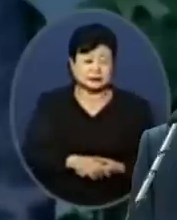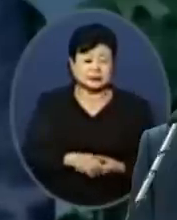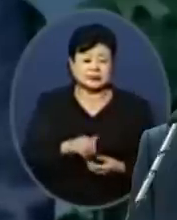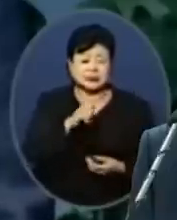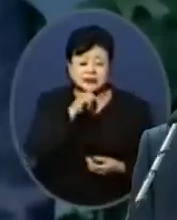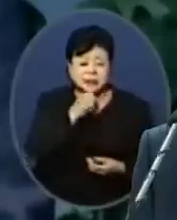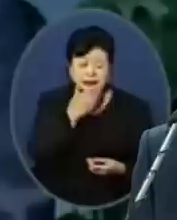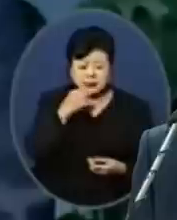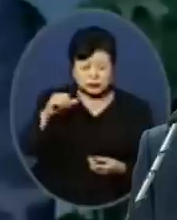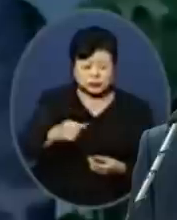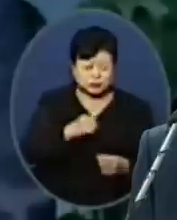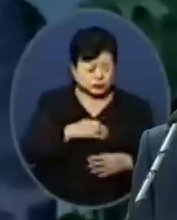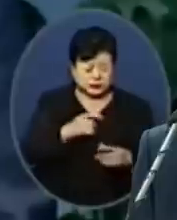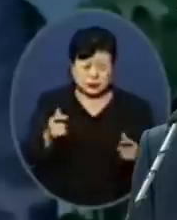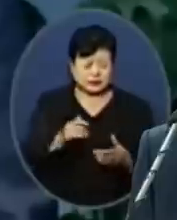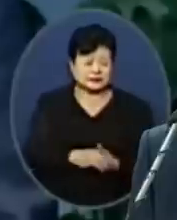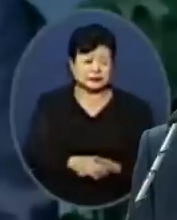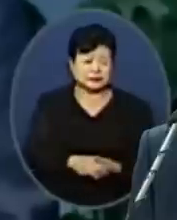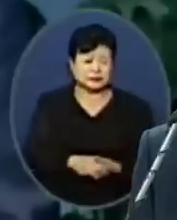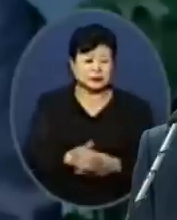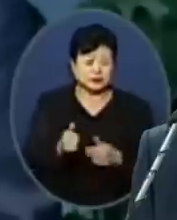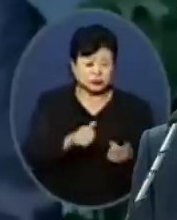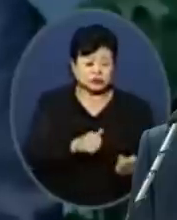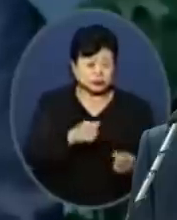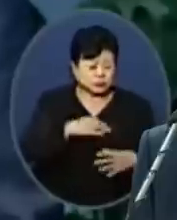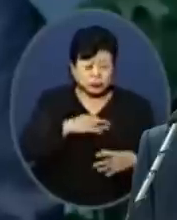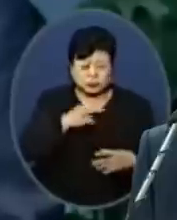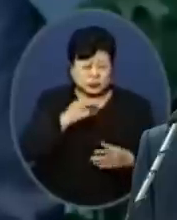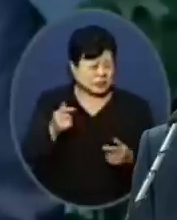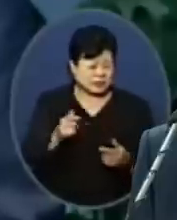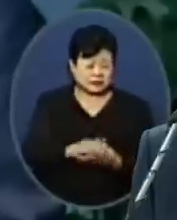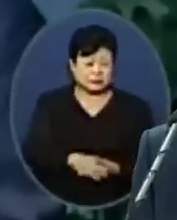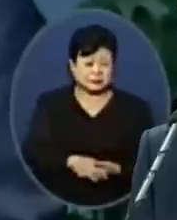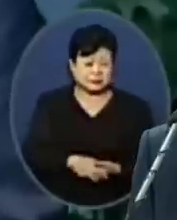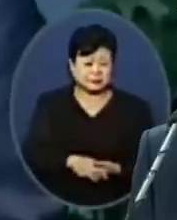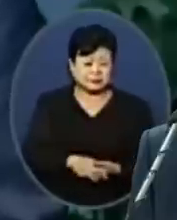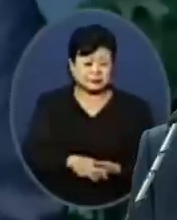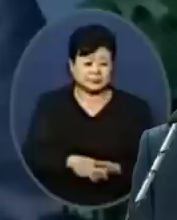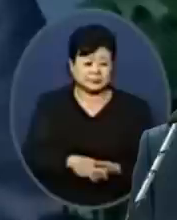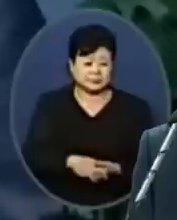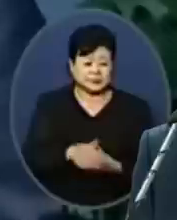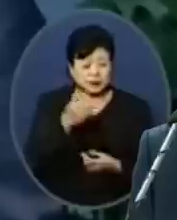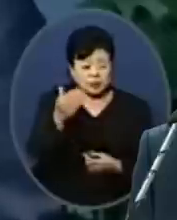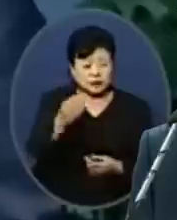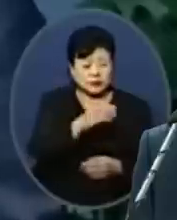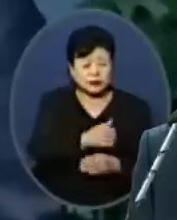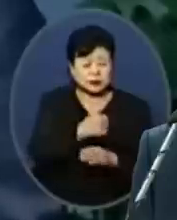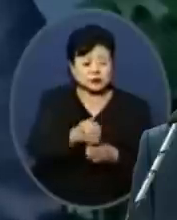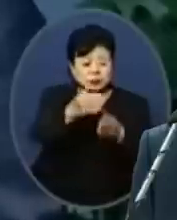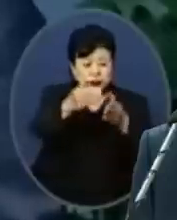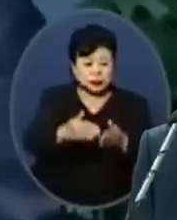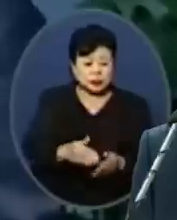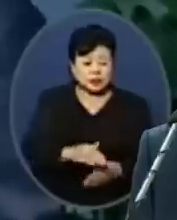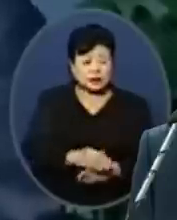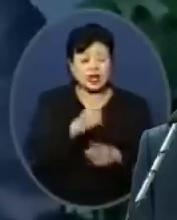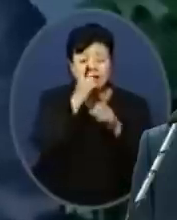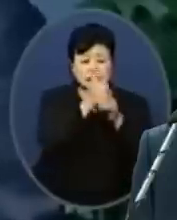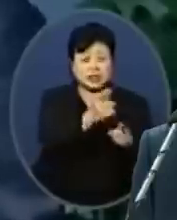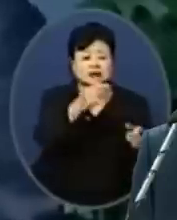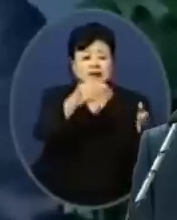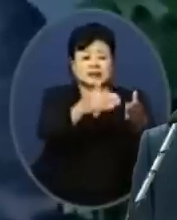가난과 저주도 두렵지 않습니다. 죽음조차도 무섭지 않습니다. 여러분은 그리스도를 통해서 다 이긴